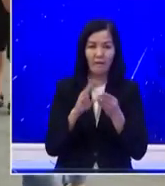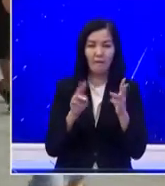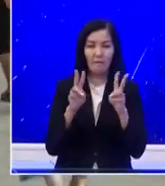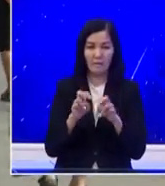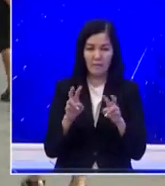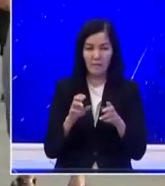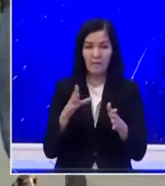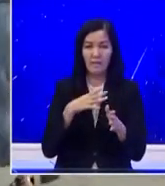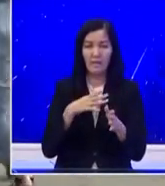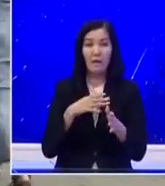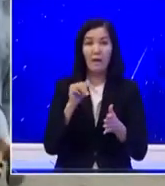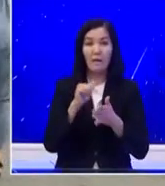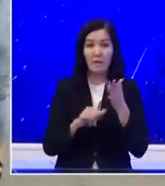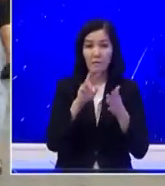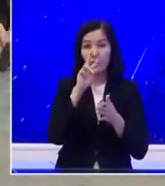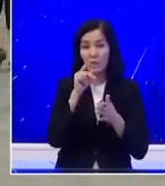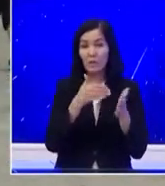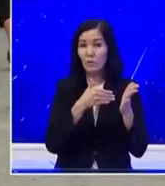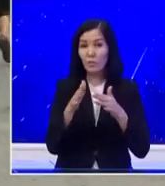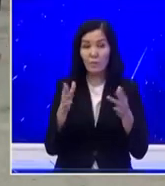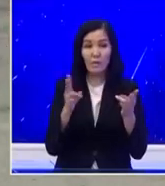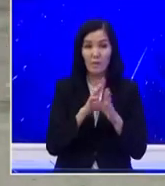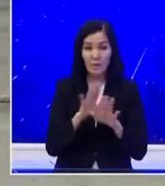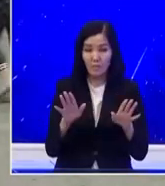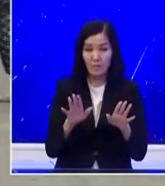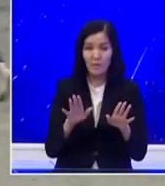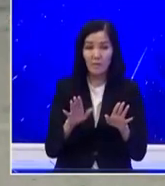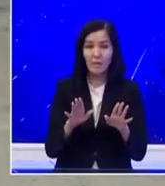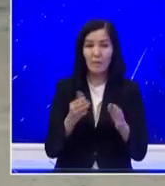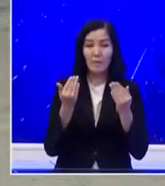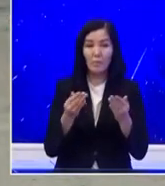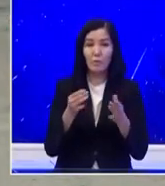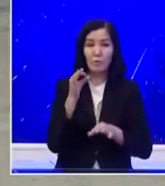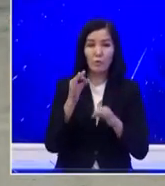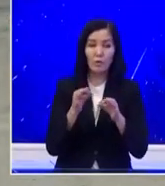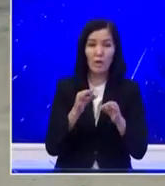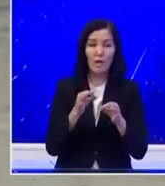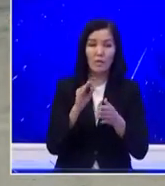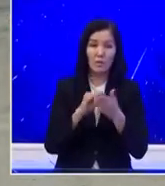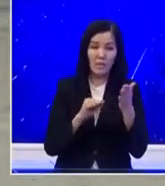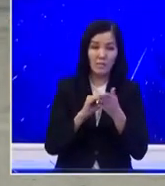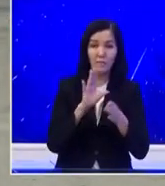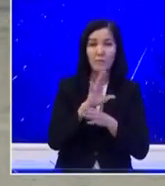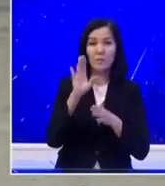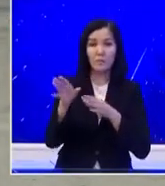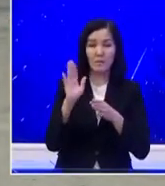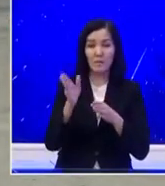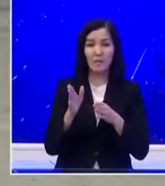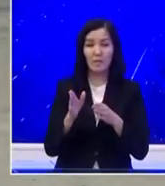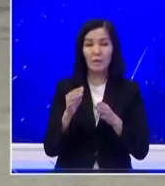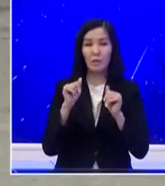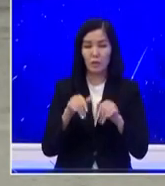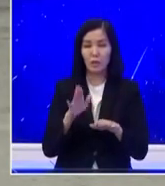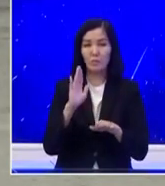қайталау тексерісте сол жіберген олқылықтар жіберілген. Сондықтан бүгін протокол жасалады. Осы протокол